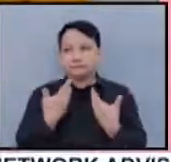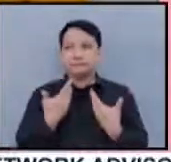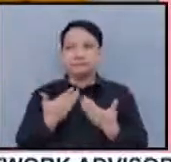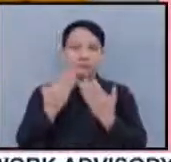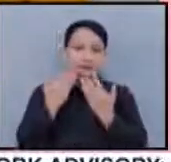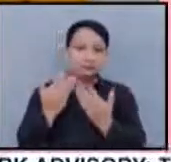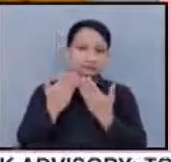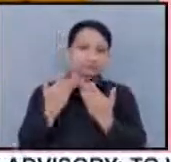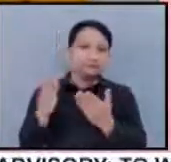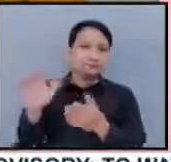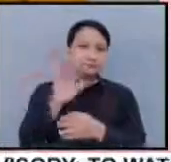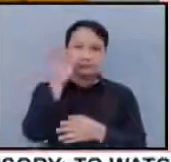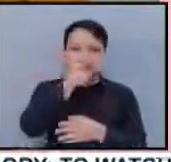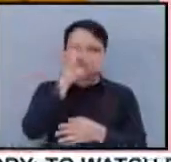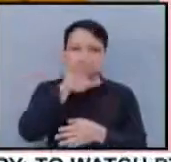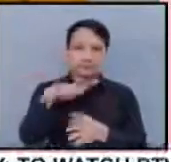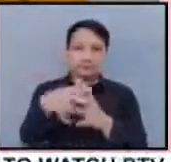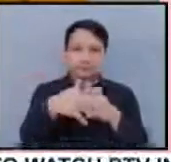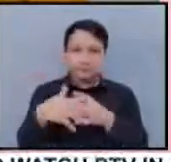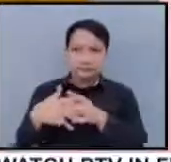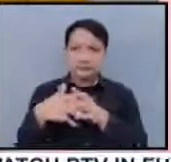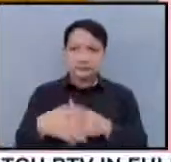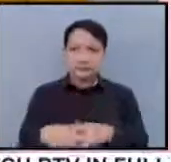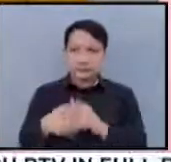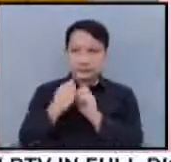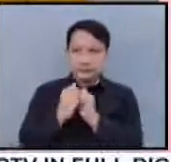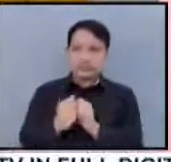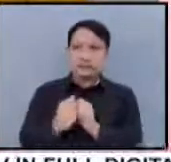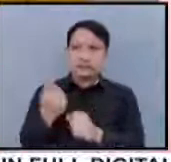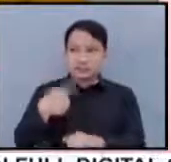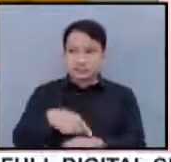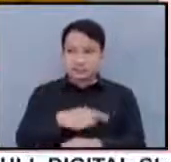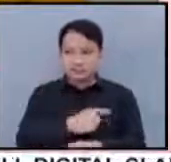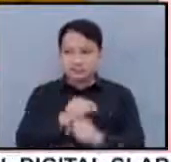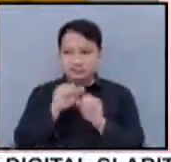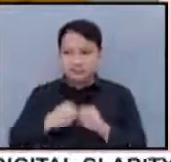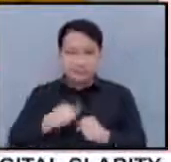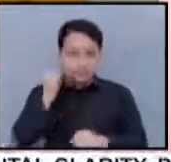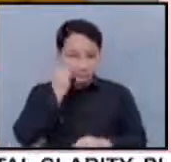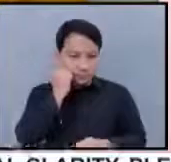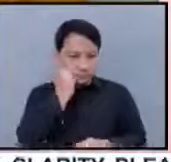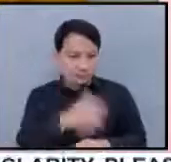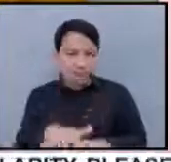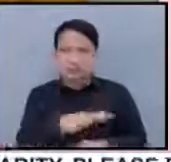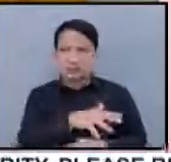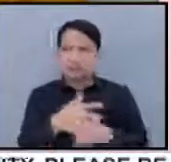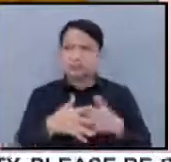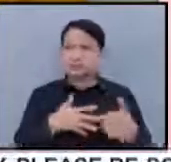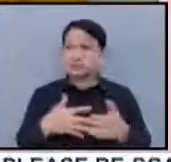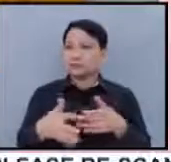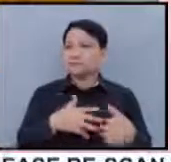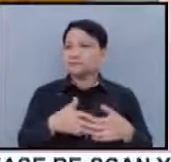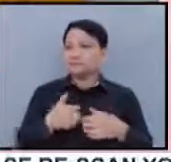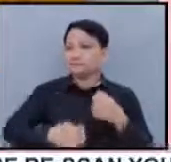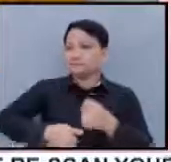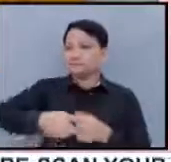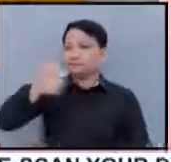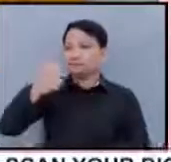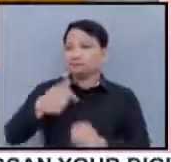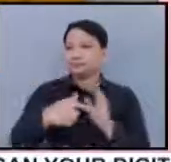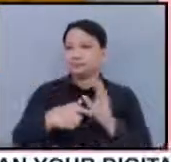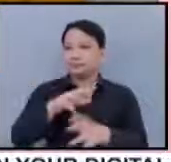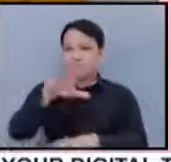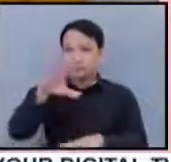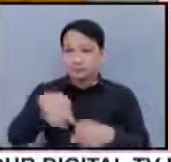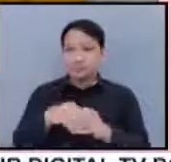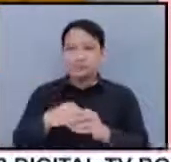nagpapasalamat sa kanila. At kasama po sila sa tagumpay namin, yung lahat ng whatever na napanalunan namin, part po doon yung Filipino community